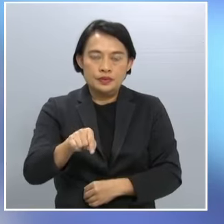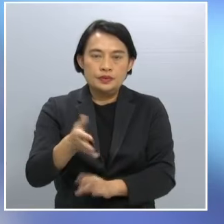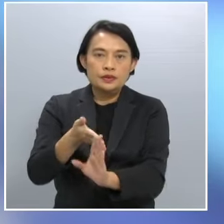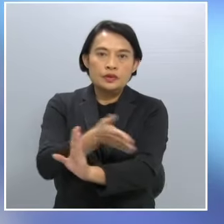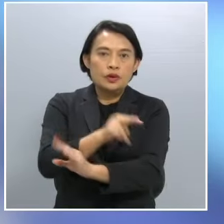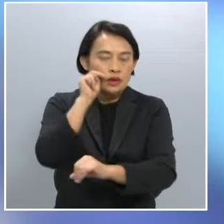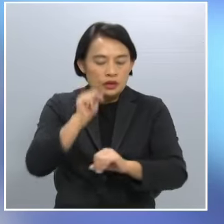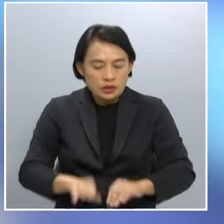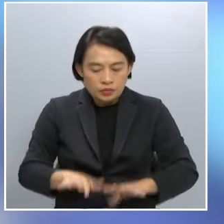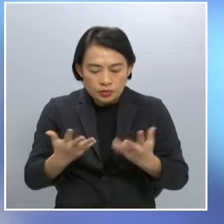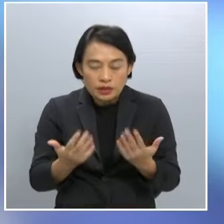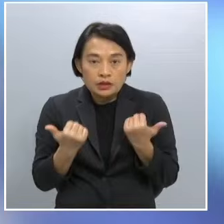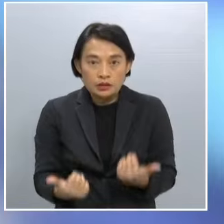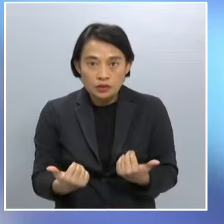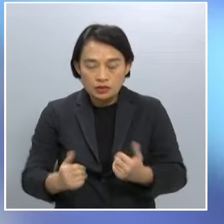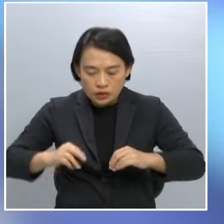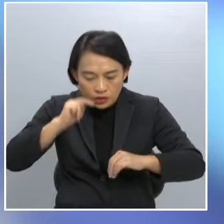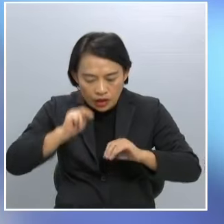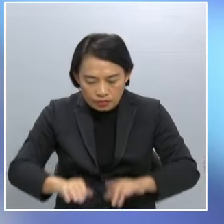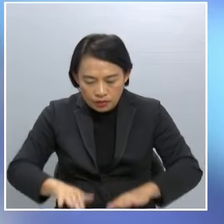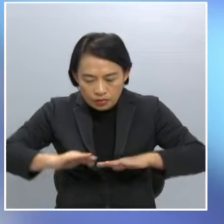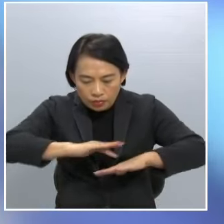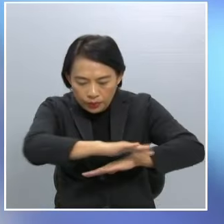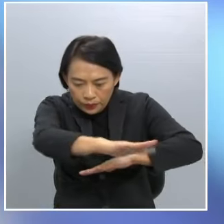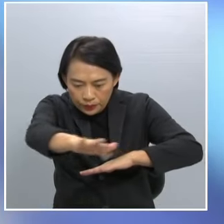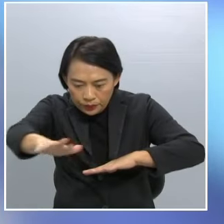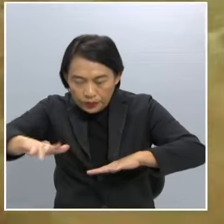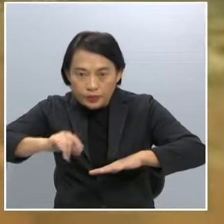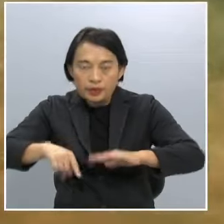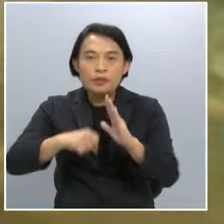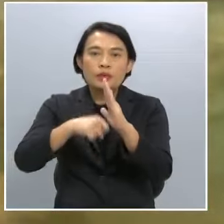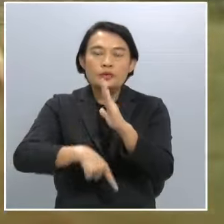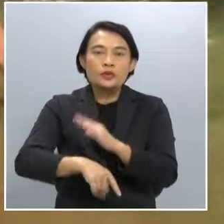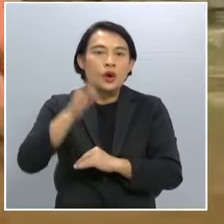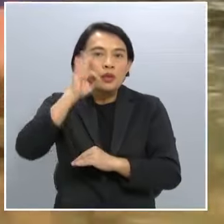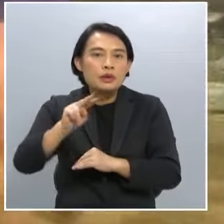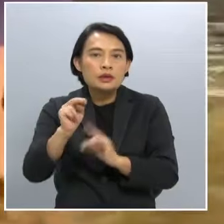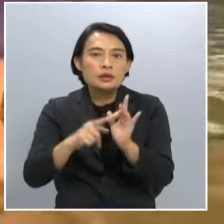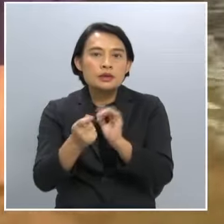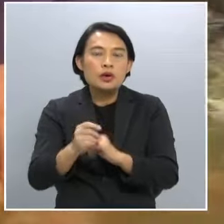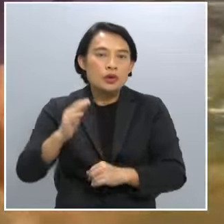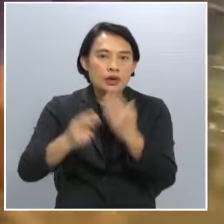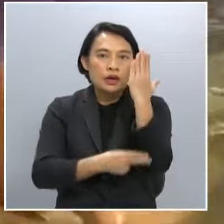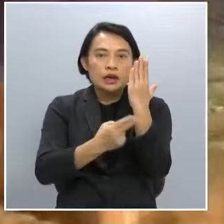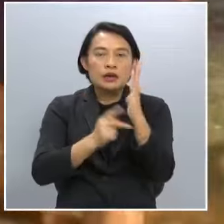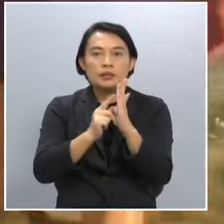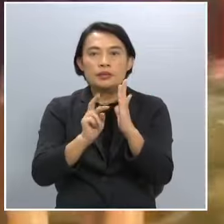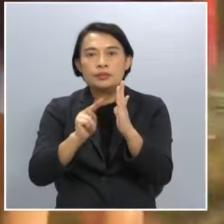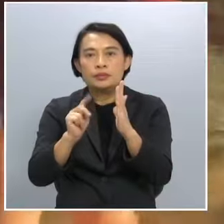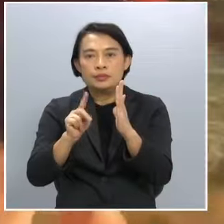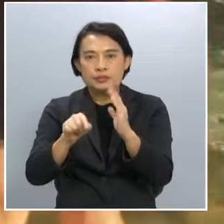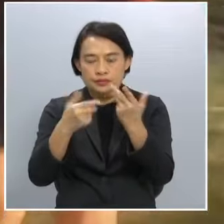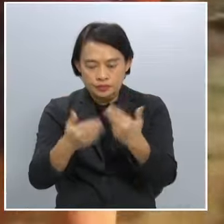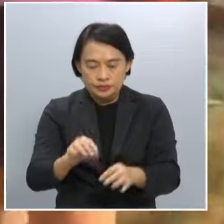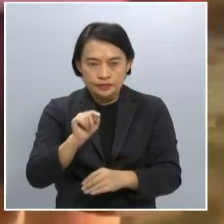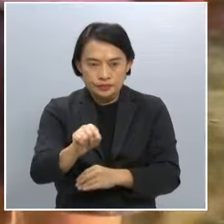นะครับตอนนี้ก็ถูกท่วมแล้วนะครับเช่นบริเวณซอยพึ่งน้อยนะครับหลังโรงแรมแกลนซอยชุมชนด